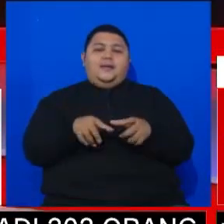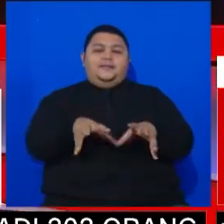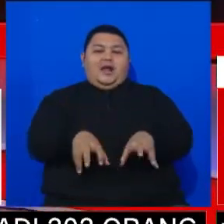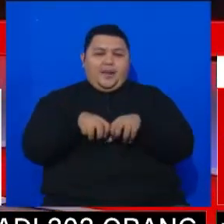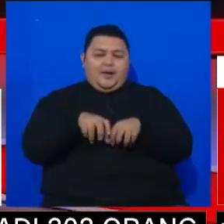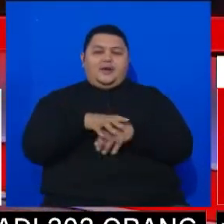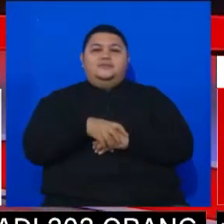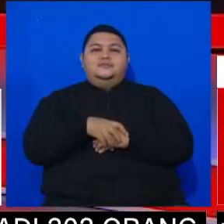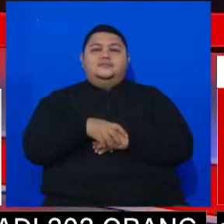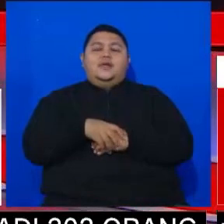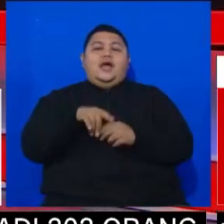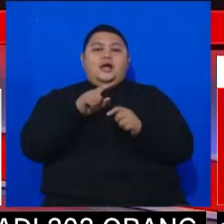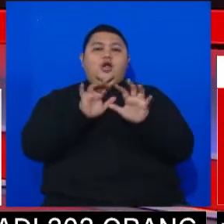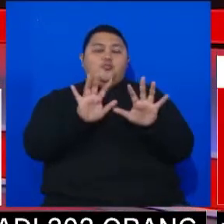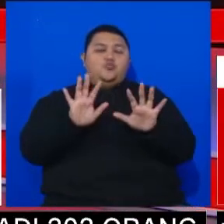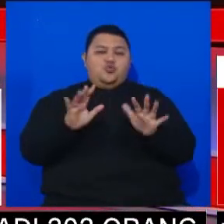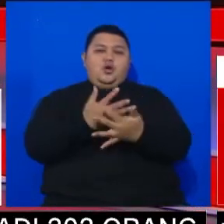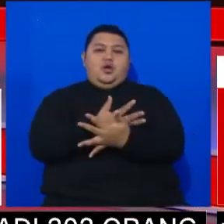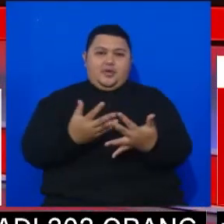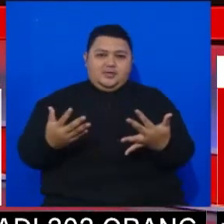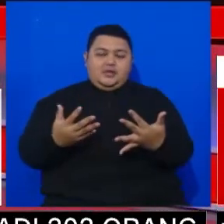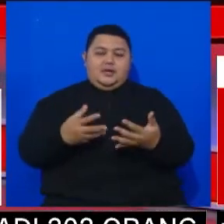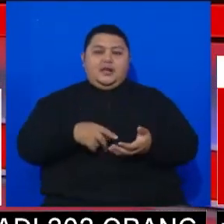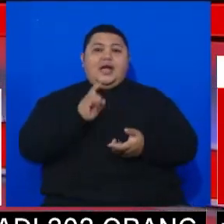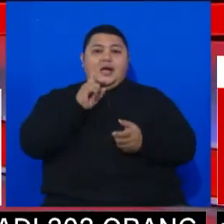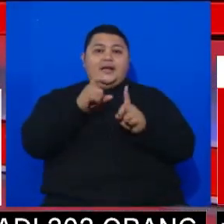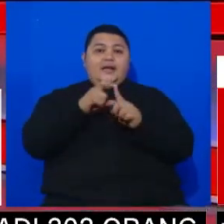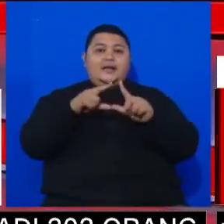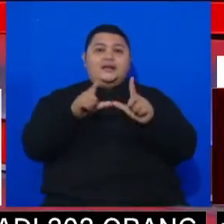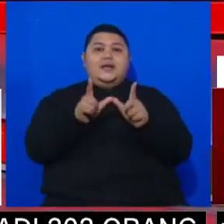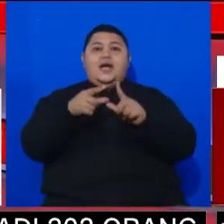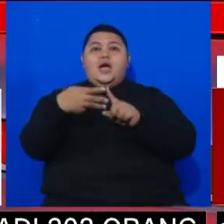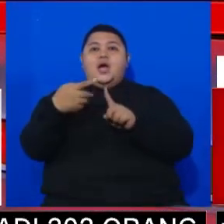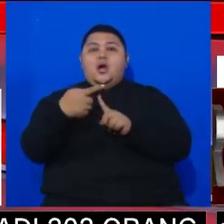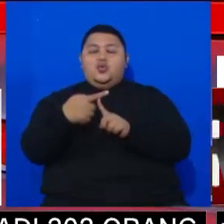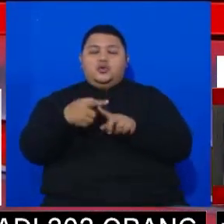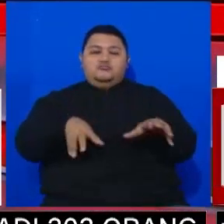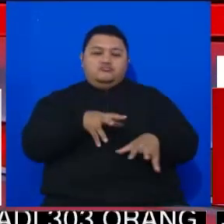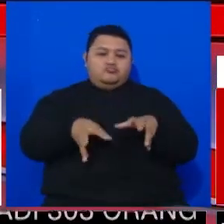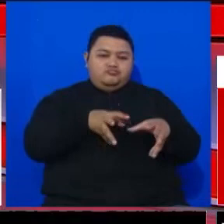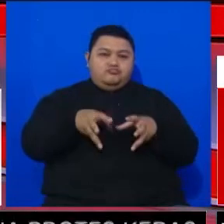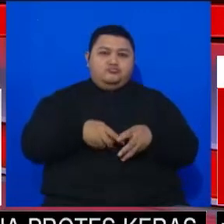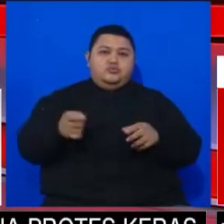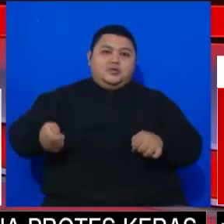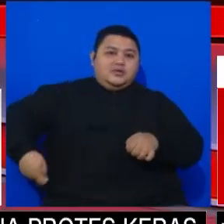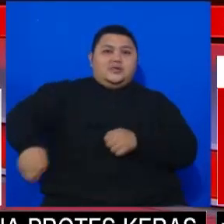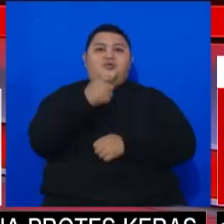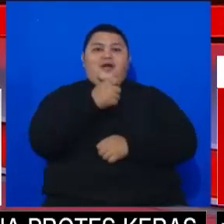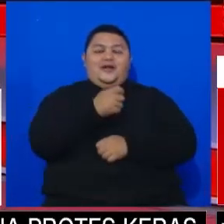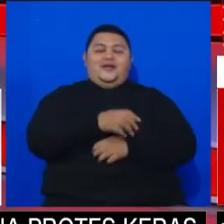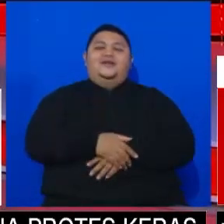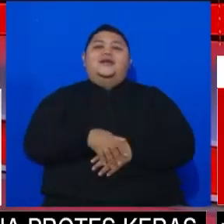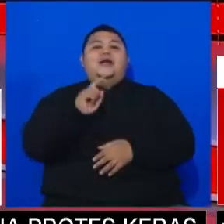puluhan warga yang mengikuti rangkaian gebyur dawet agar tanah yang akan ditanam menjadi subur. Sementara di Trenggalek,